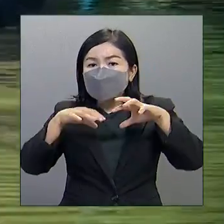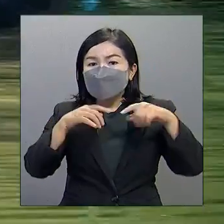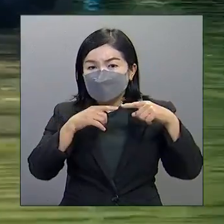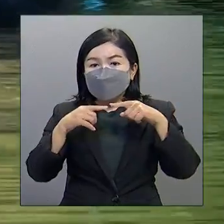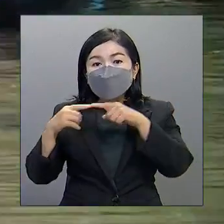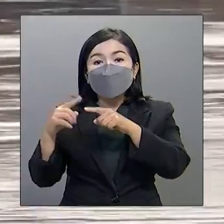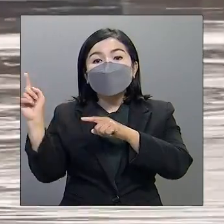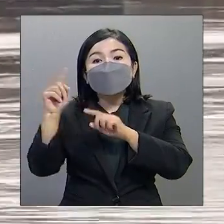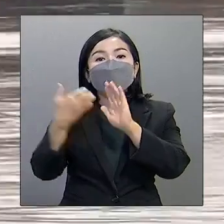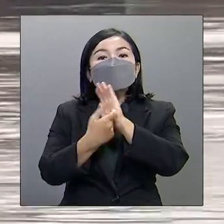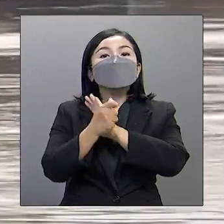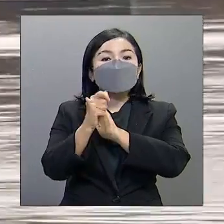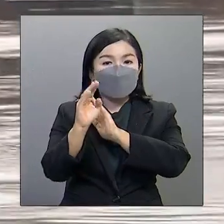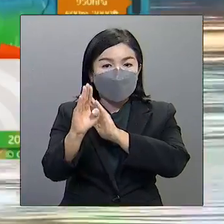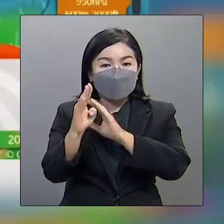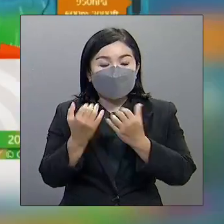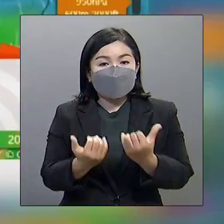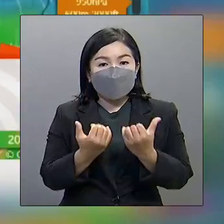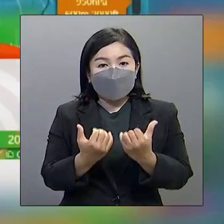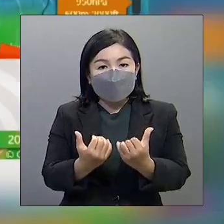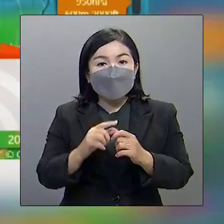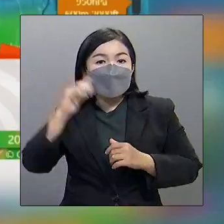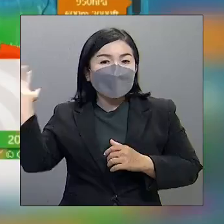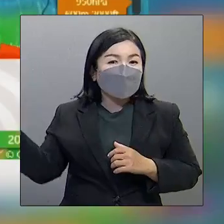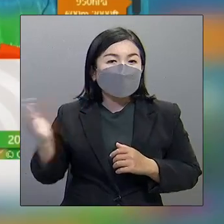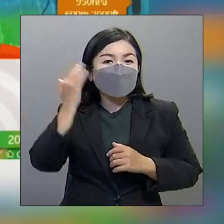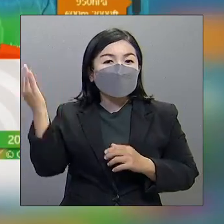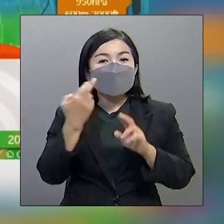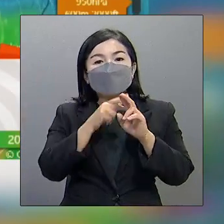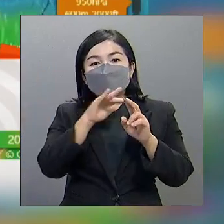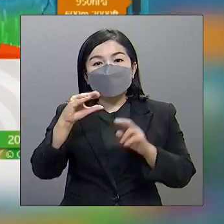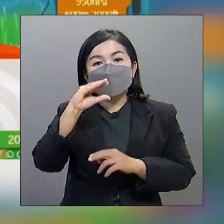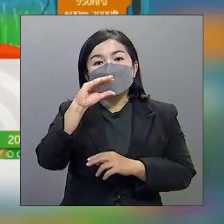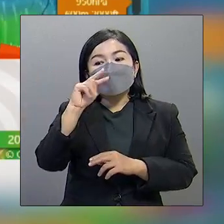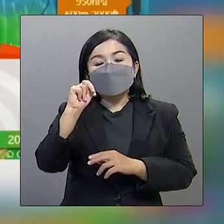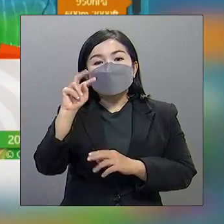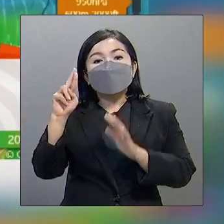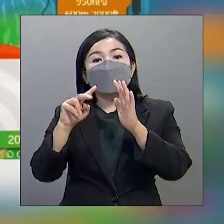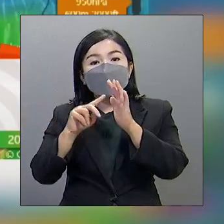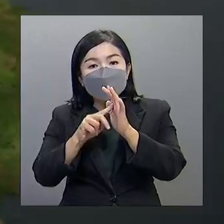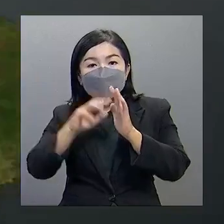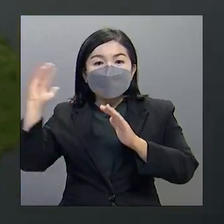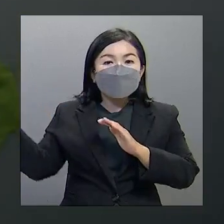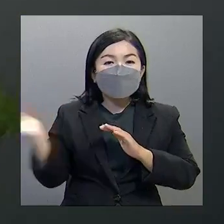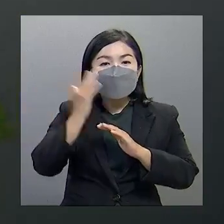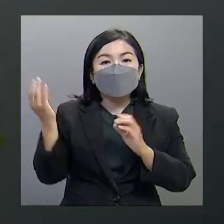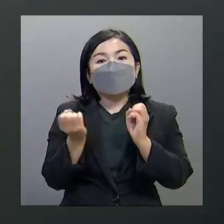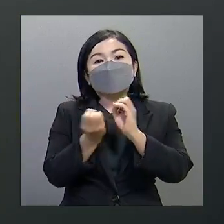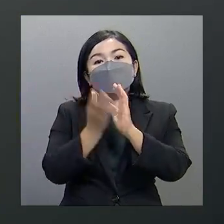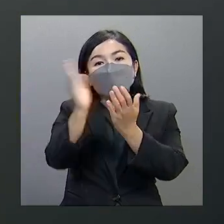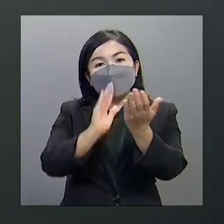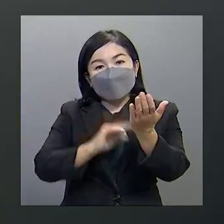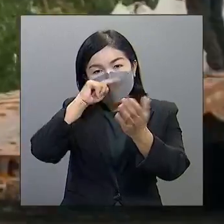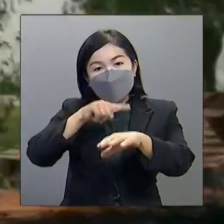พื้นที่ของจังหวัดอุบลราชธานีนะคะ พายุโนรูนี่น่าจะเข้าไทยเร็วกว่ากำหนด